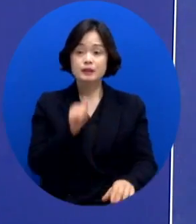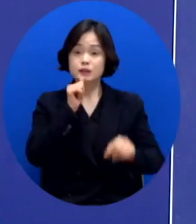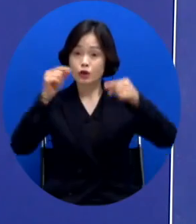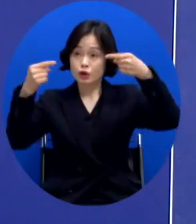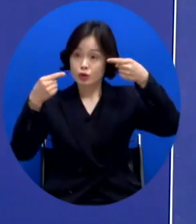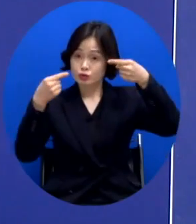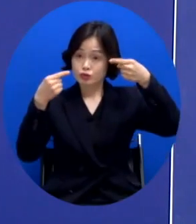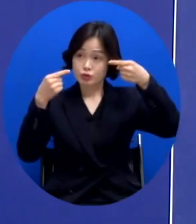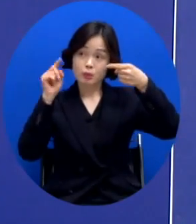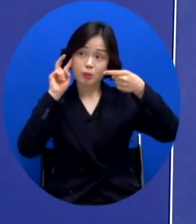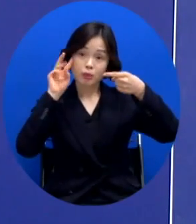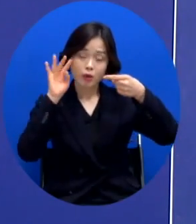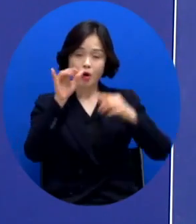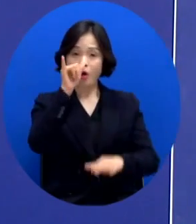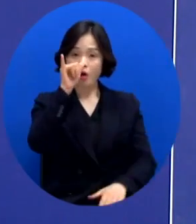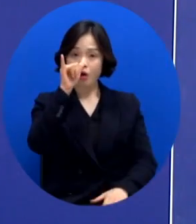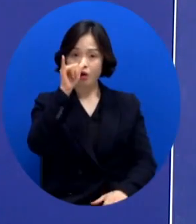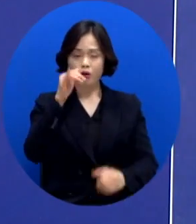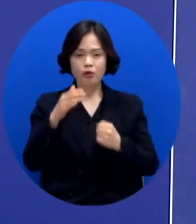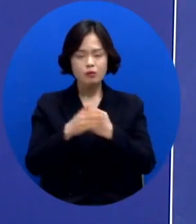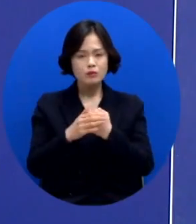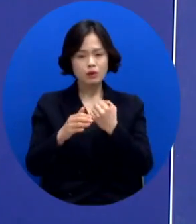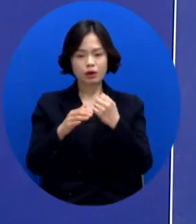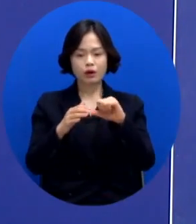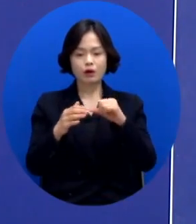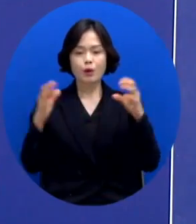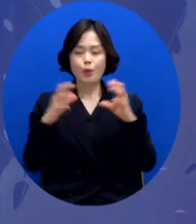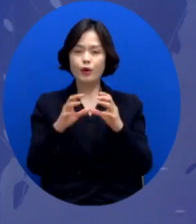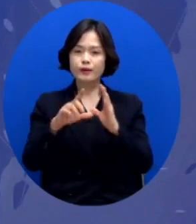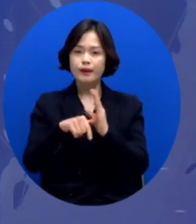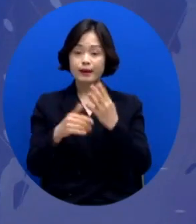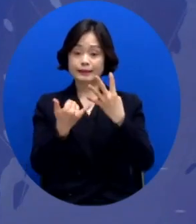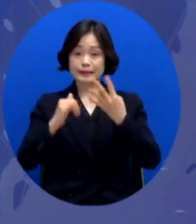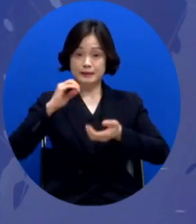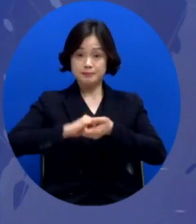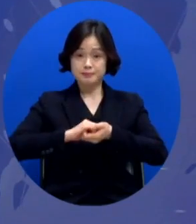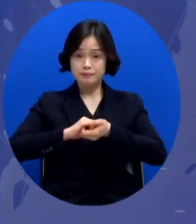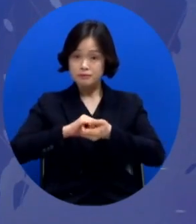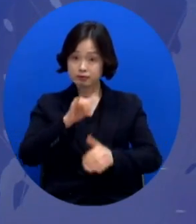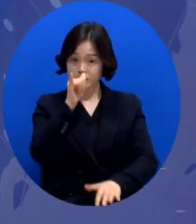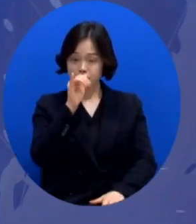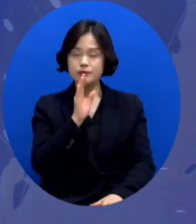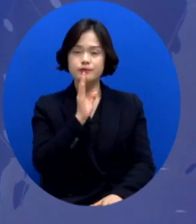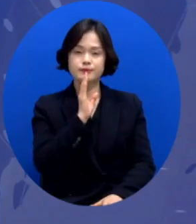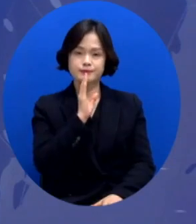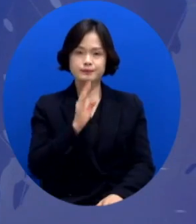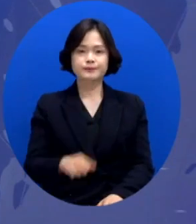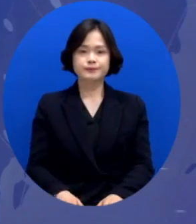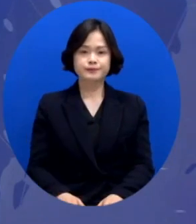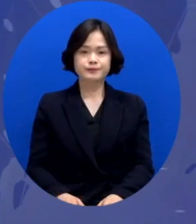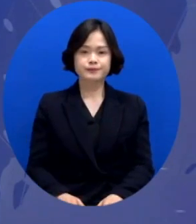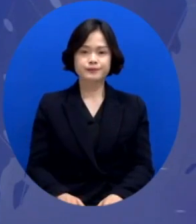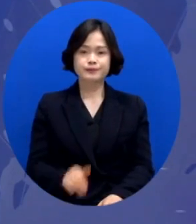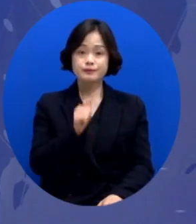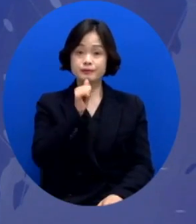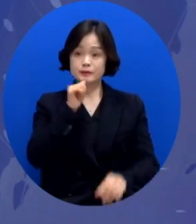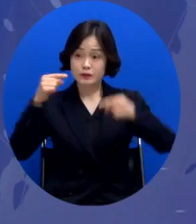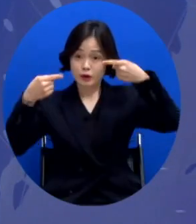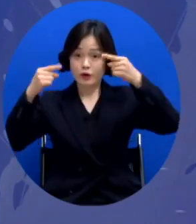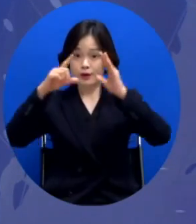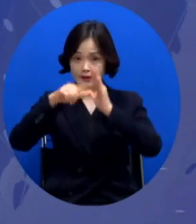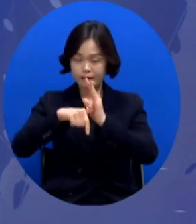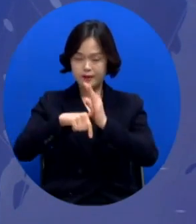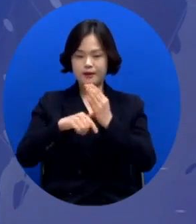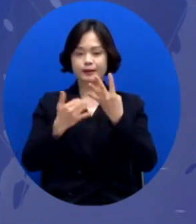다가왔는데 5인 이상 집합 금지 어떻게 계속되는 겁니까? 네, 맞습니다. 5인 이상 사적 모임 금지 조치는 설 연휴에도